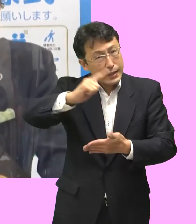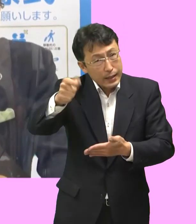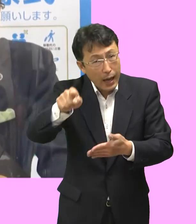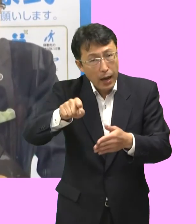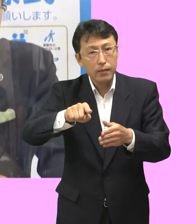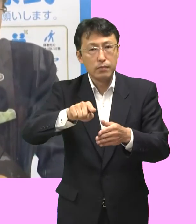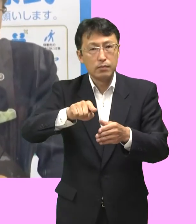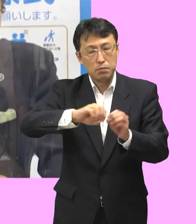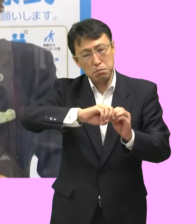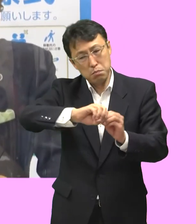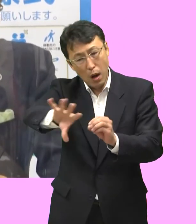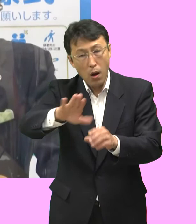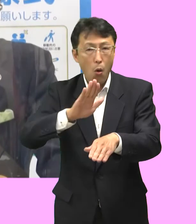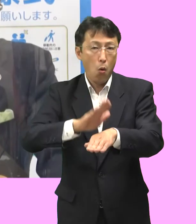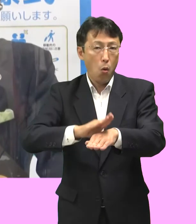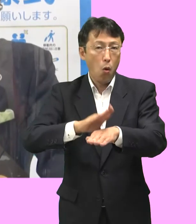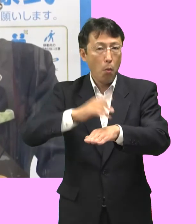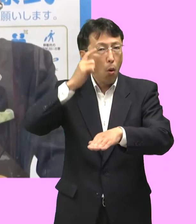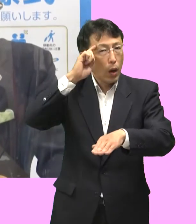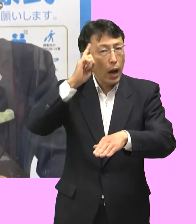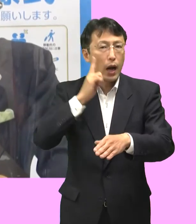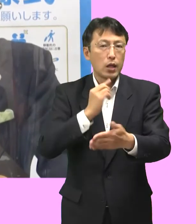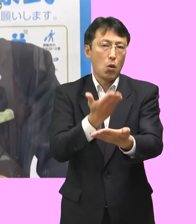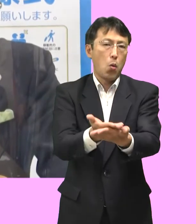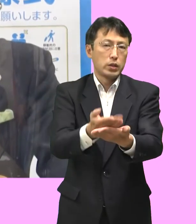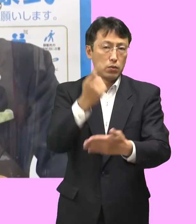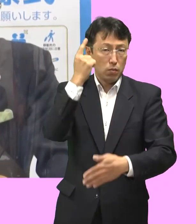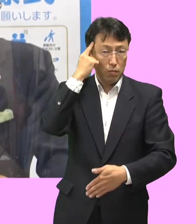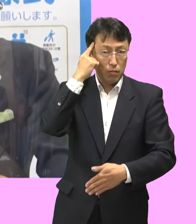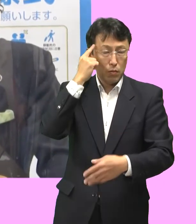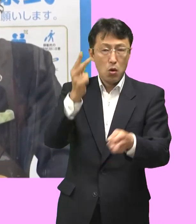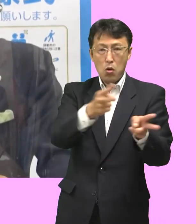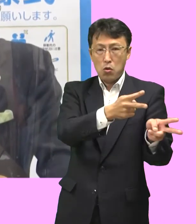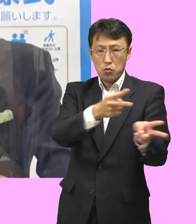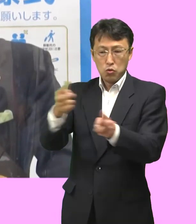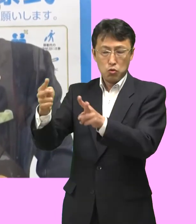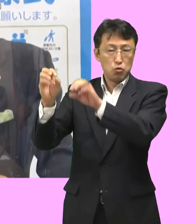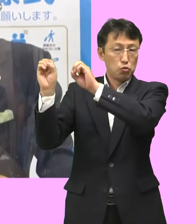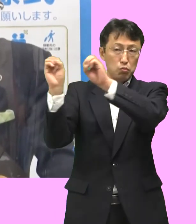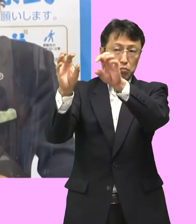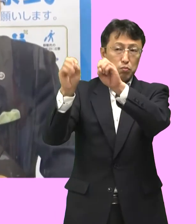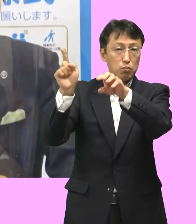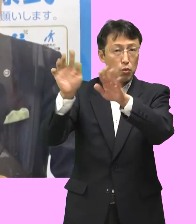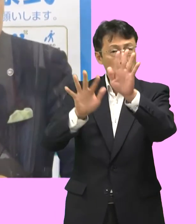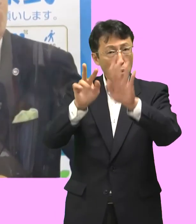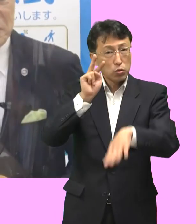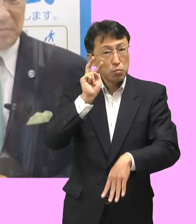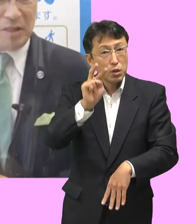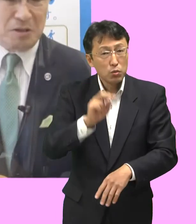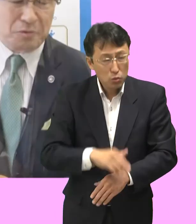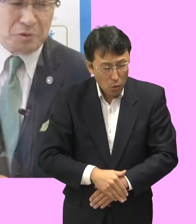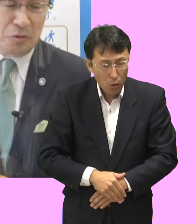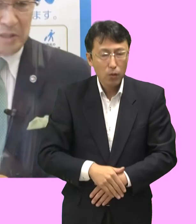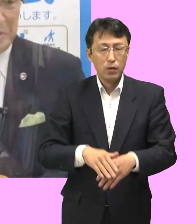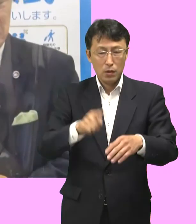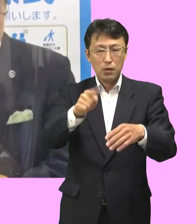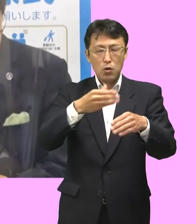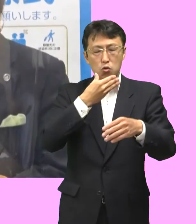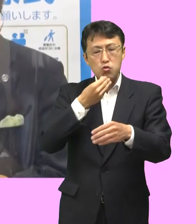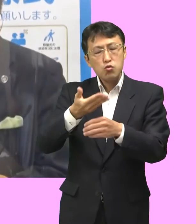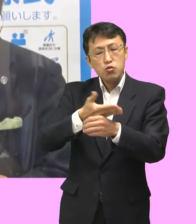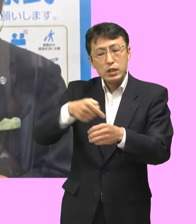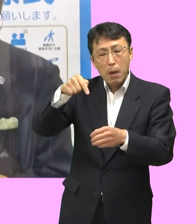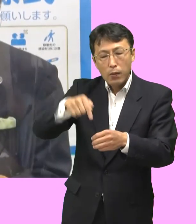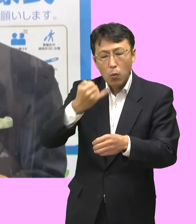か報道によると、福島での放出のような前提で政府が進められるというお話であり